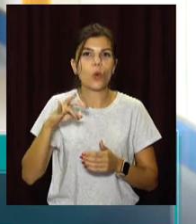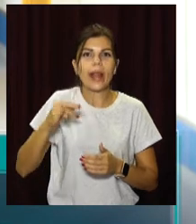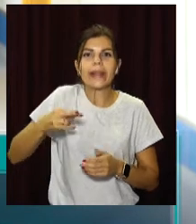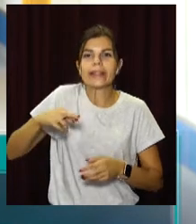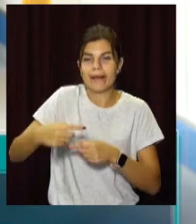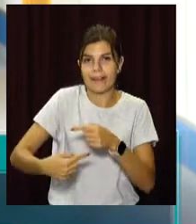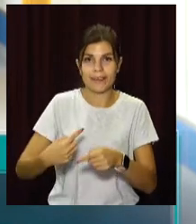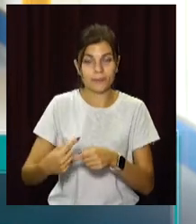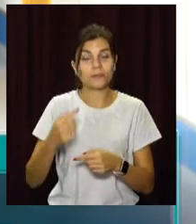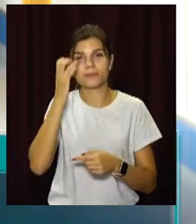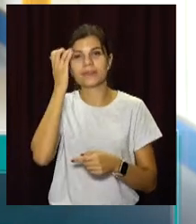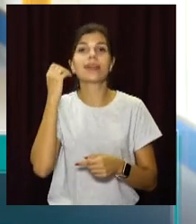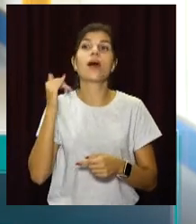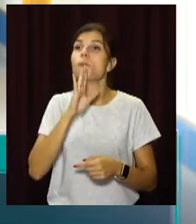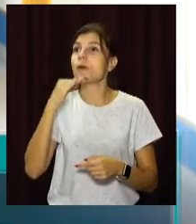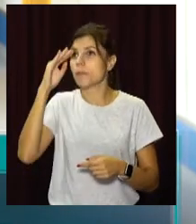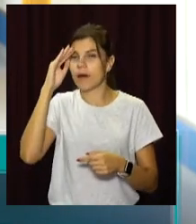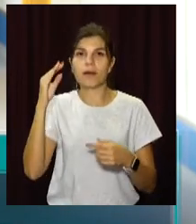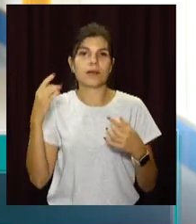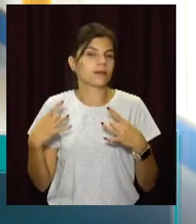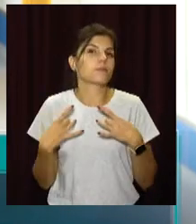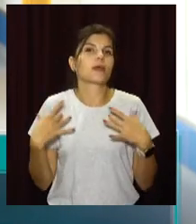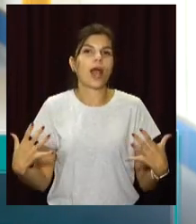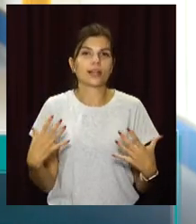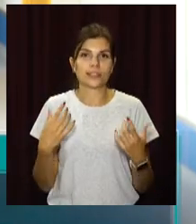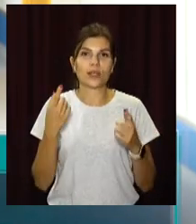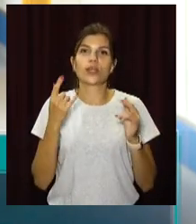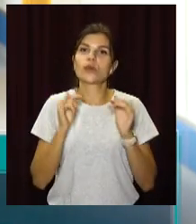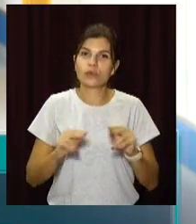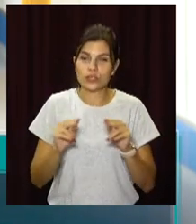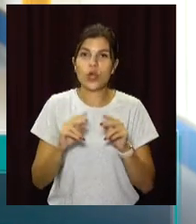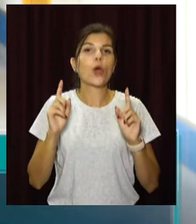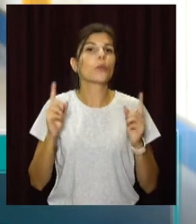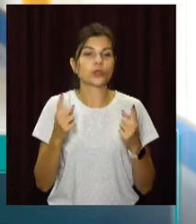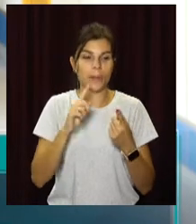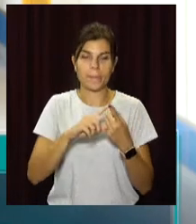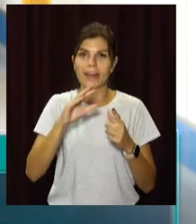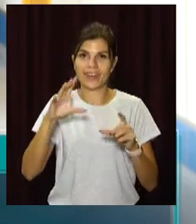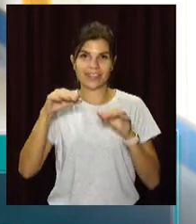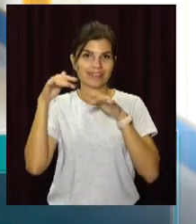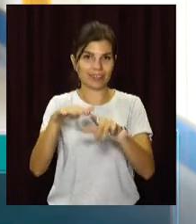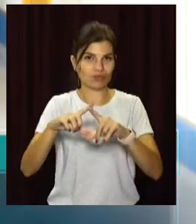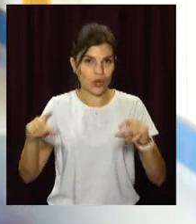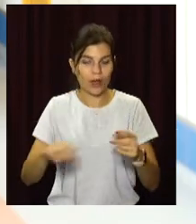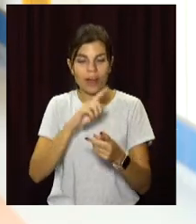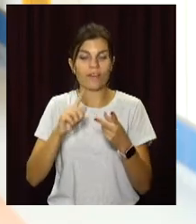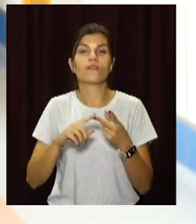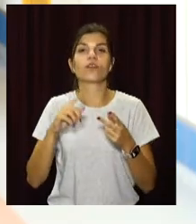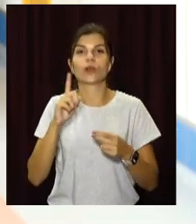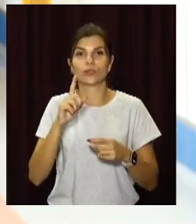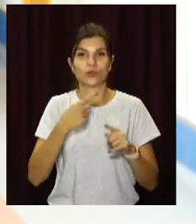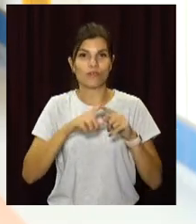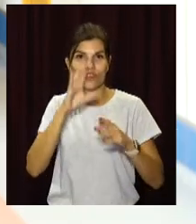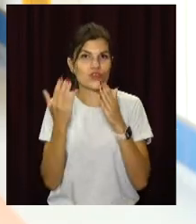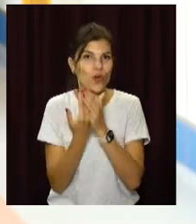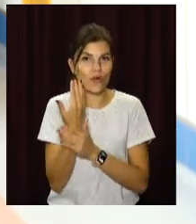батьків, у дітей і, звичайно, вчителів. Тому що всі розуміють, що комфортніше працювати,